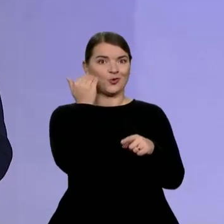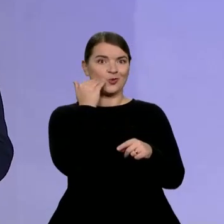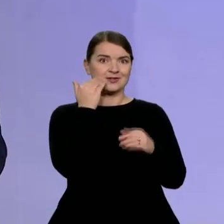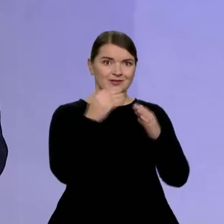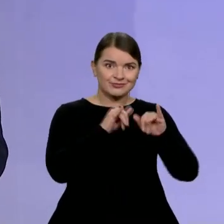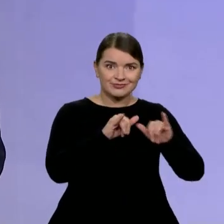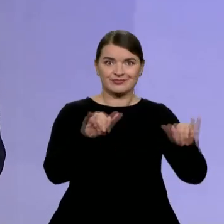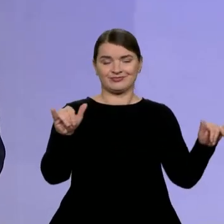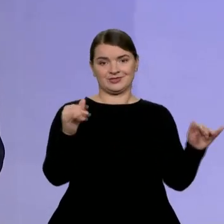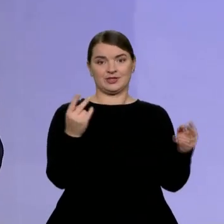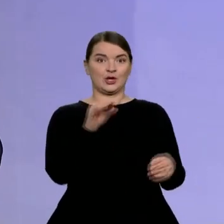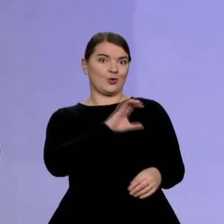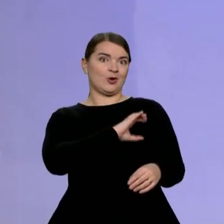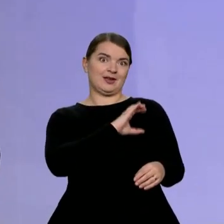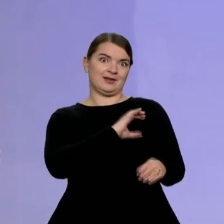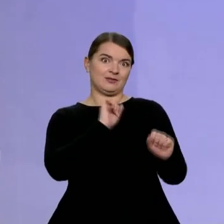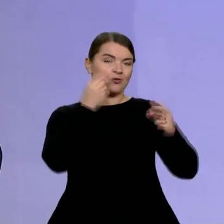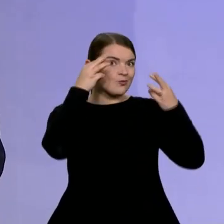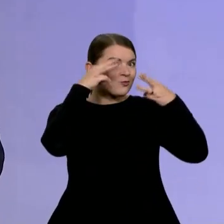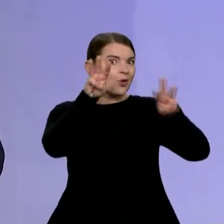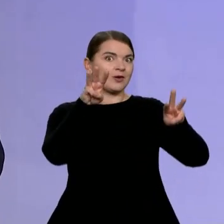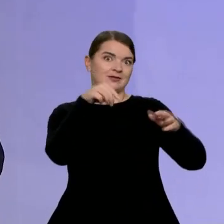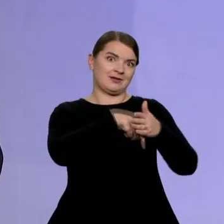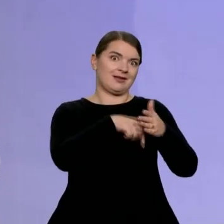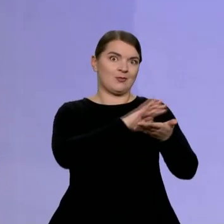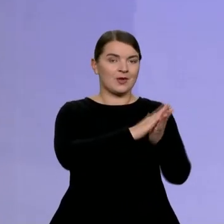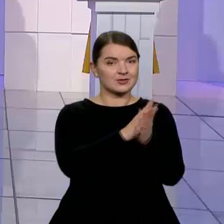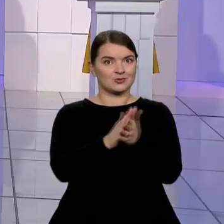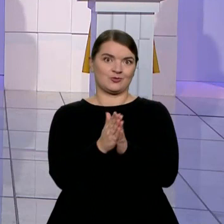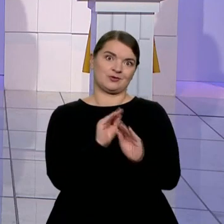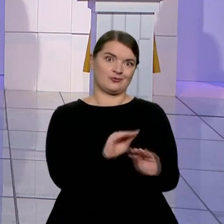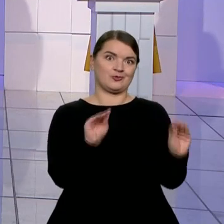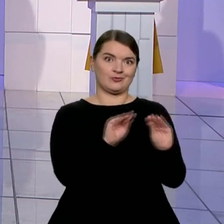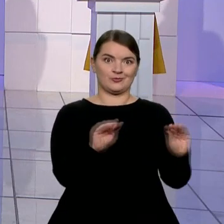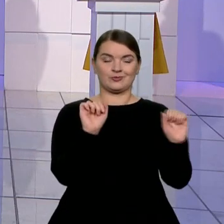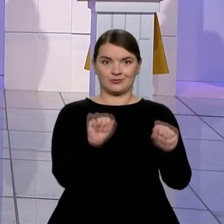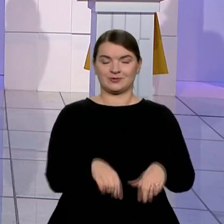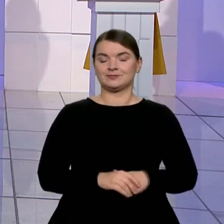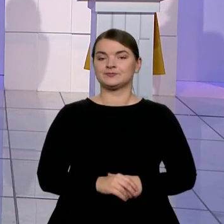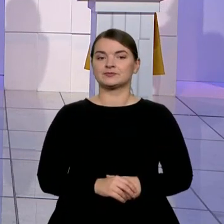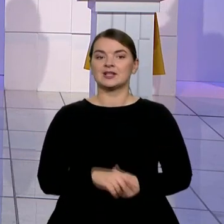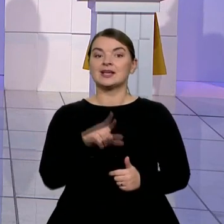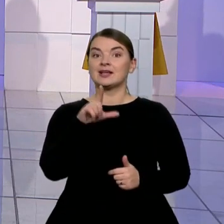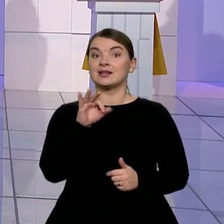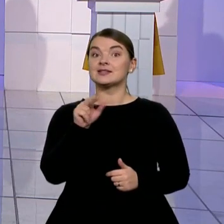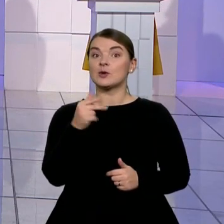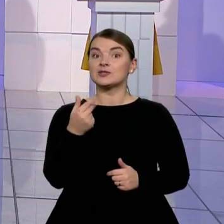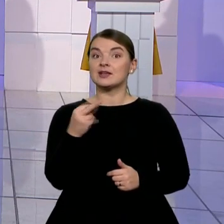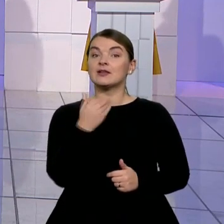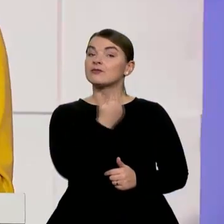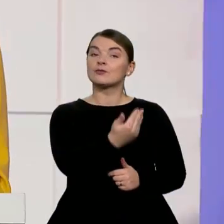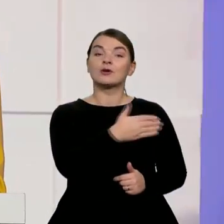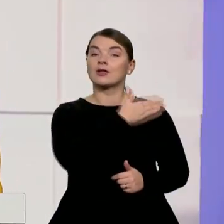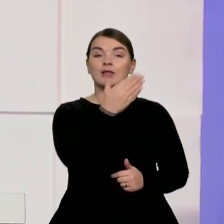kad kolegija turėtų pačią naujausią ir moderniausią infrastruktūrą ruošti šiuos specialistus. Dėkui, pane Lesauskene, ar jūs matytumėt